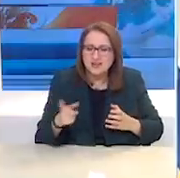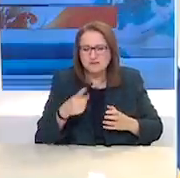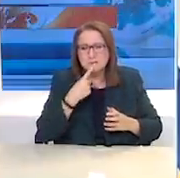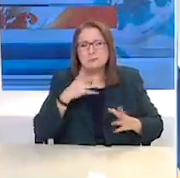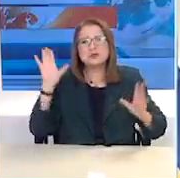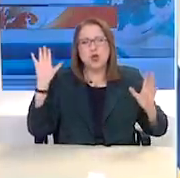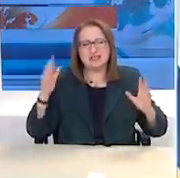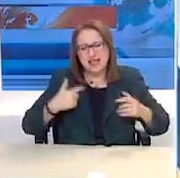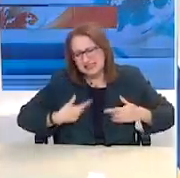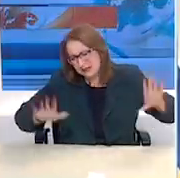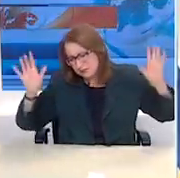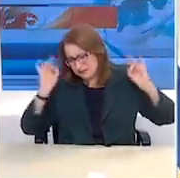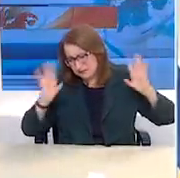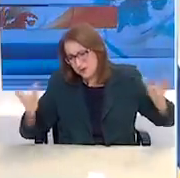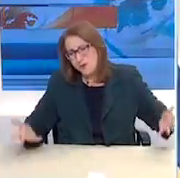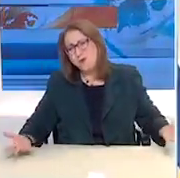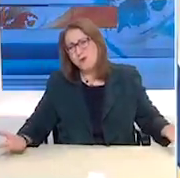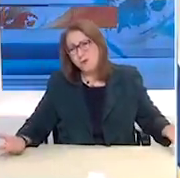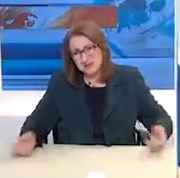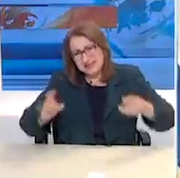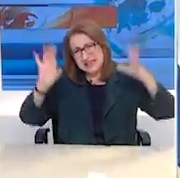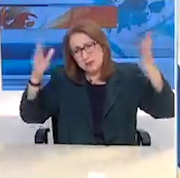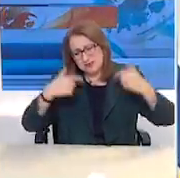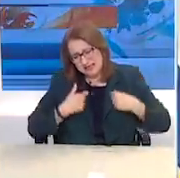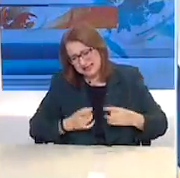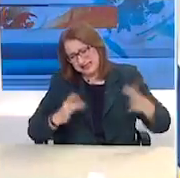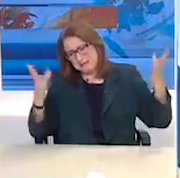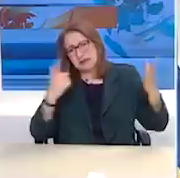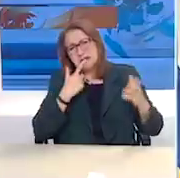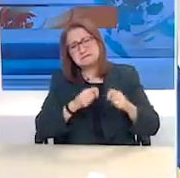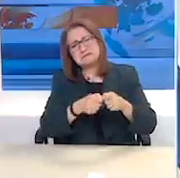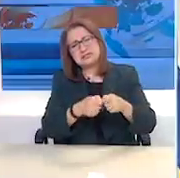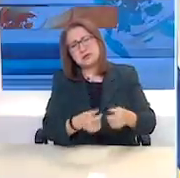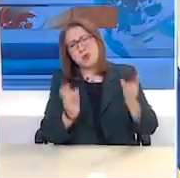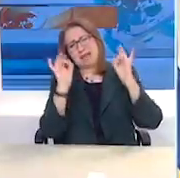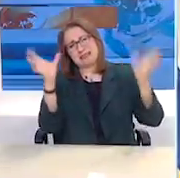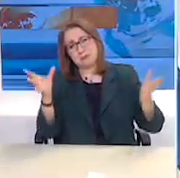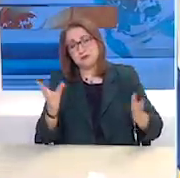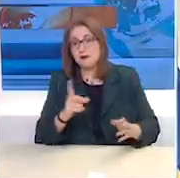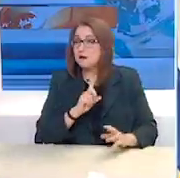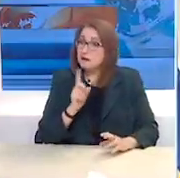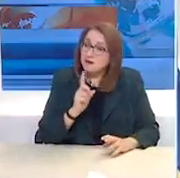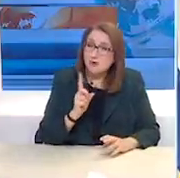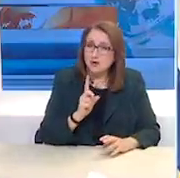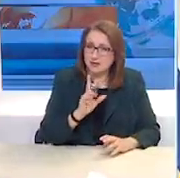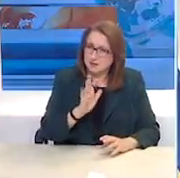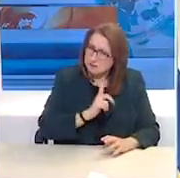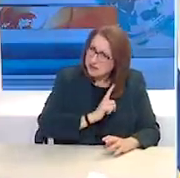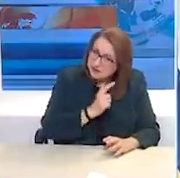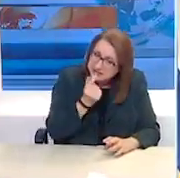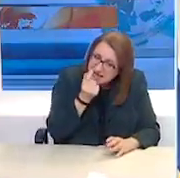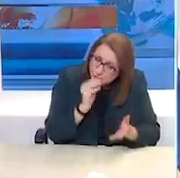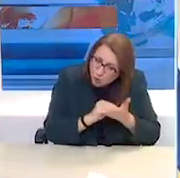λίγο, ας το μειώσουμε ακόμα περισσότερο, ώστε να μπορούμε μετά να ξελασκάρουμε την κατάσταση. Θέλει προσοχή.